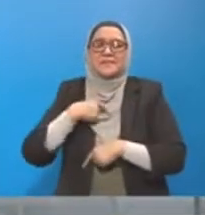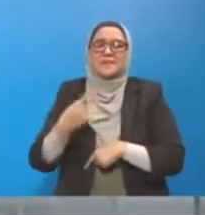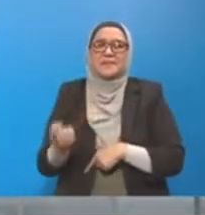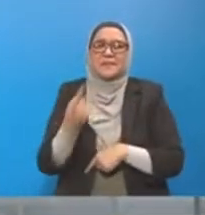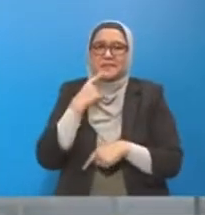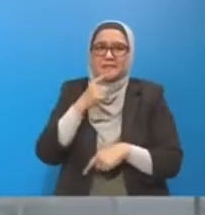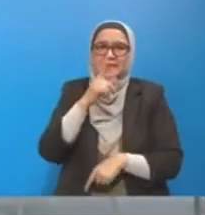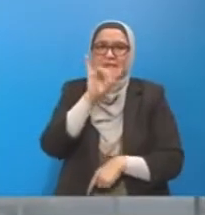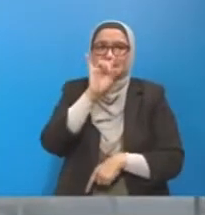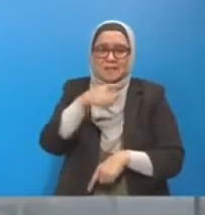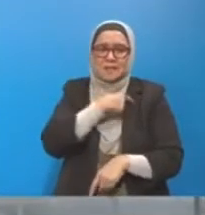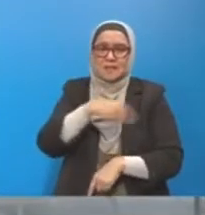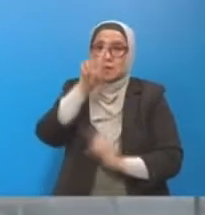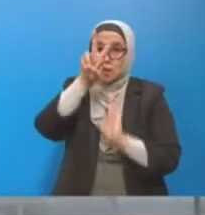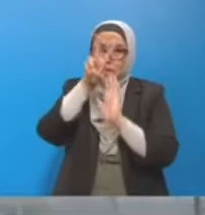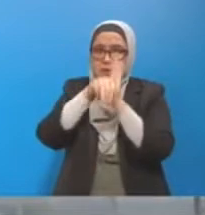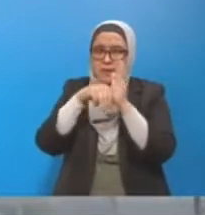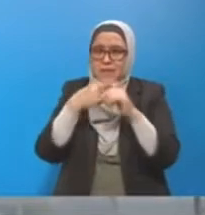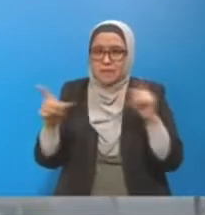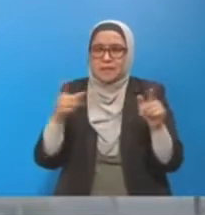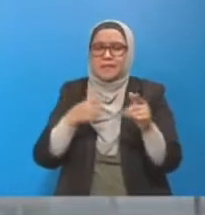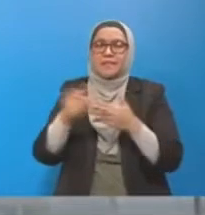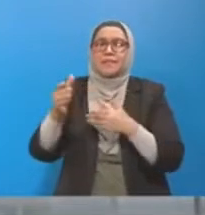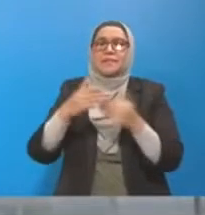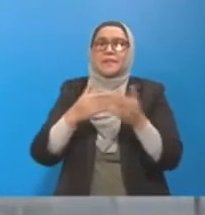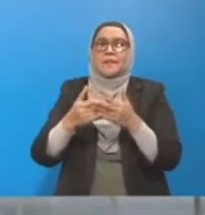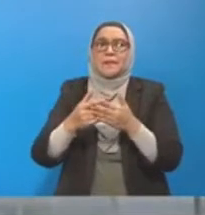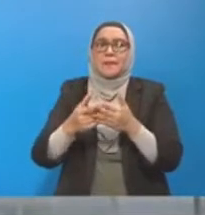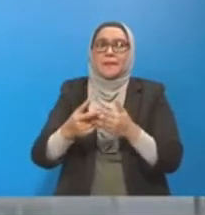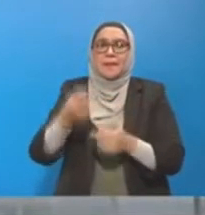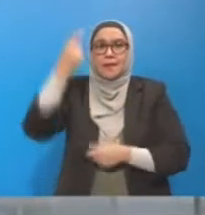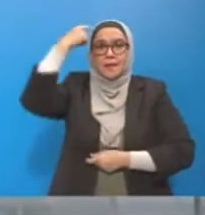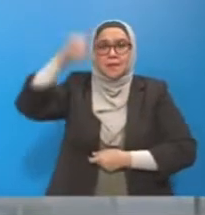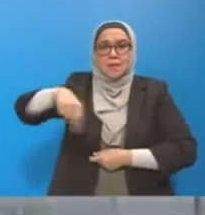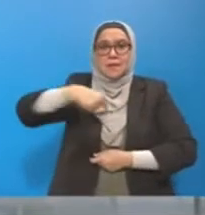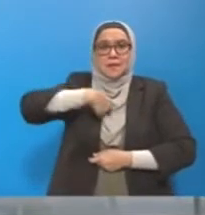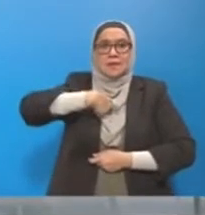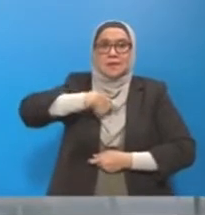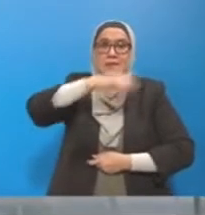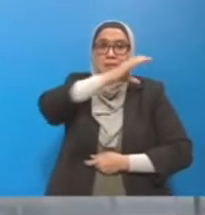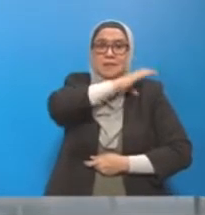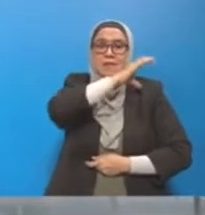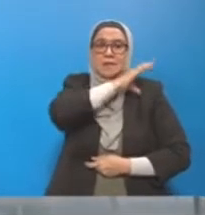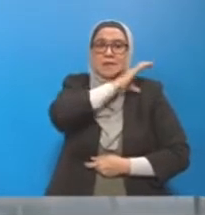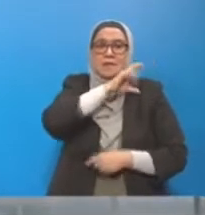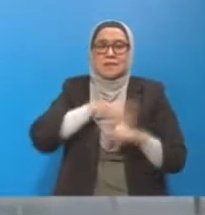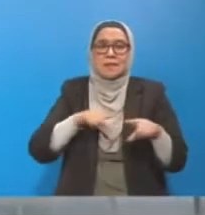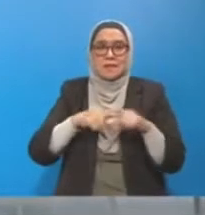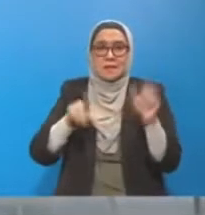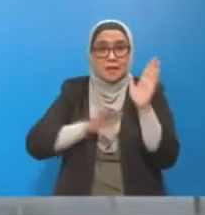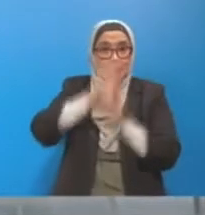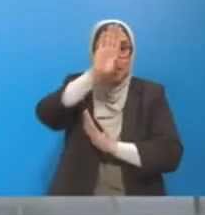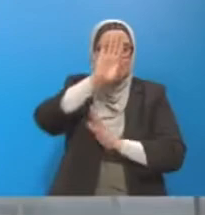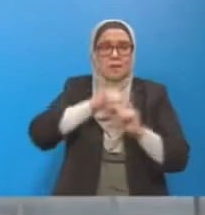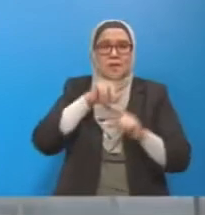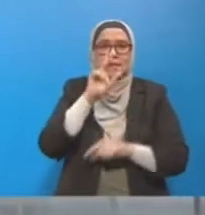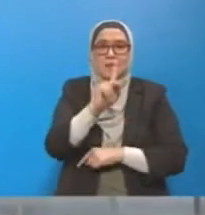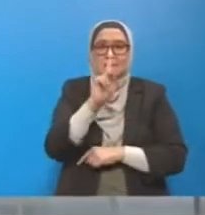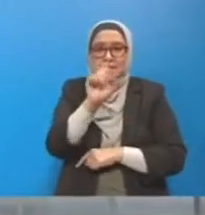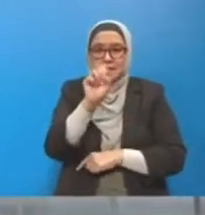saya menjadi pengungsi pembangunan-pembangunan Kemayoran pencak SM jadi dalam itu terdapat